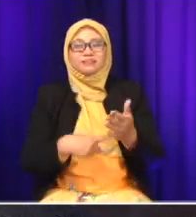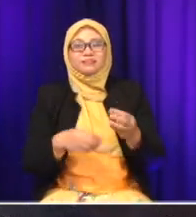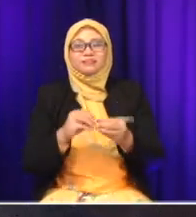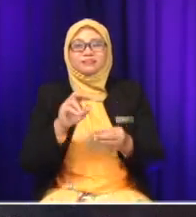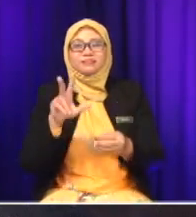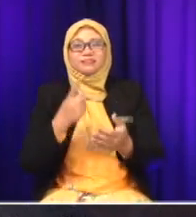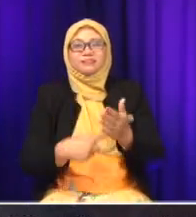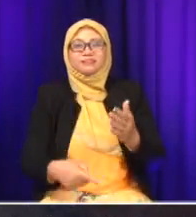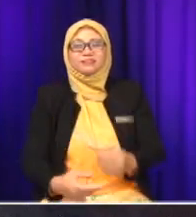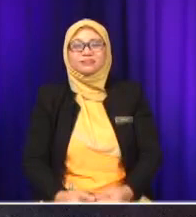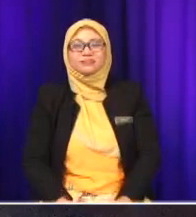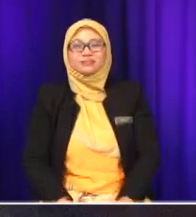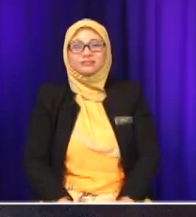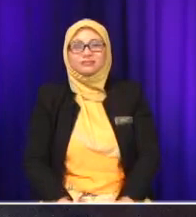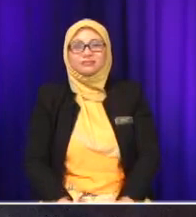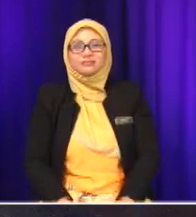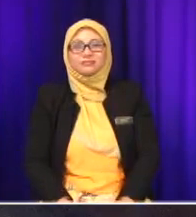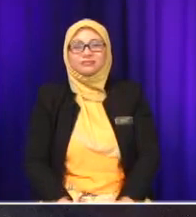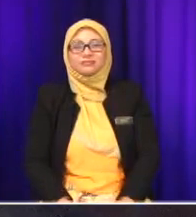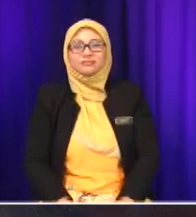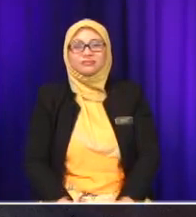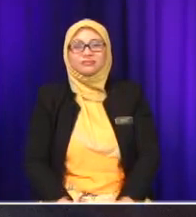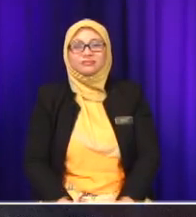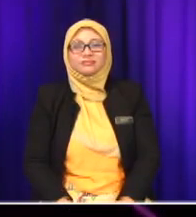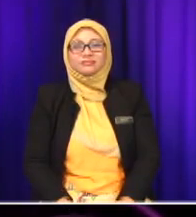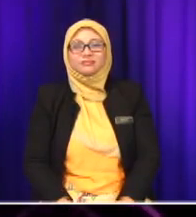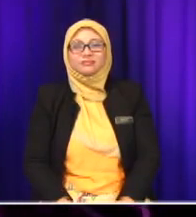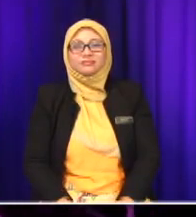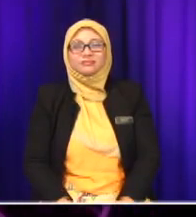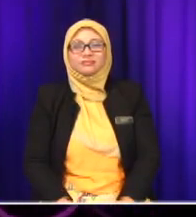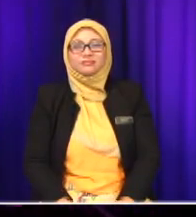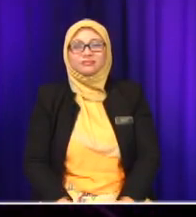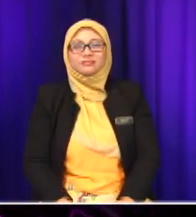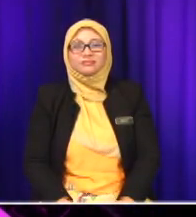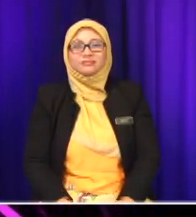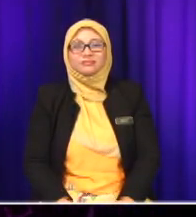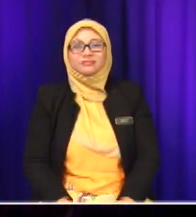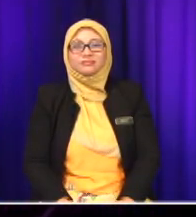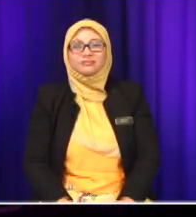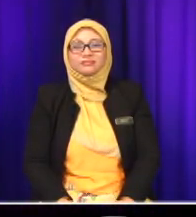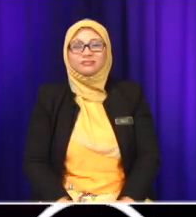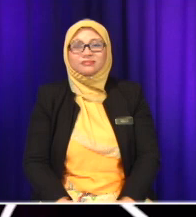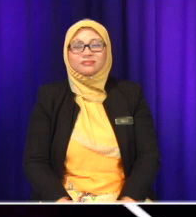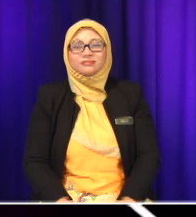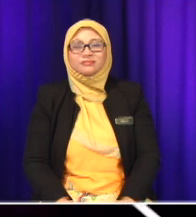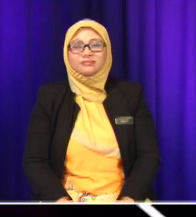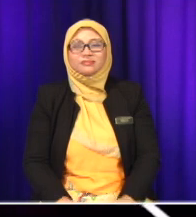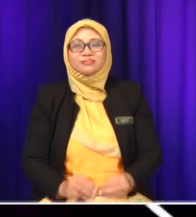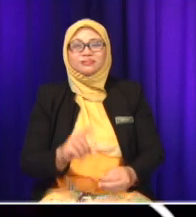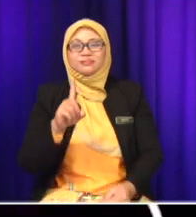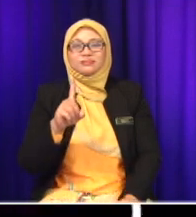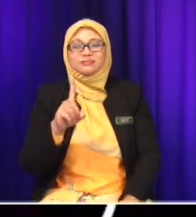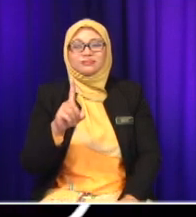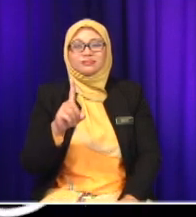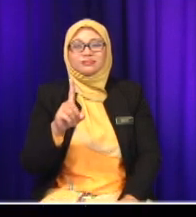Cikgu MZ mahz silakan Mas zus apa G pertama tu Mas zus gambar pertama a sesondol